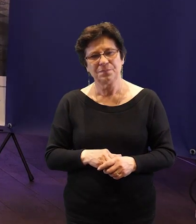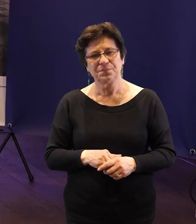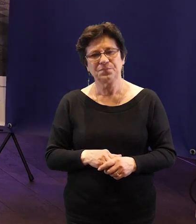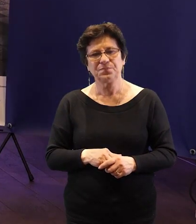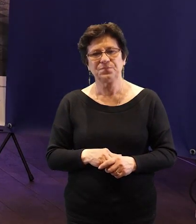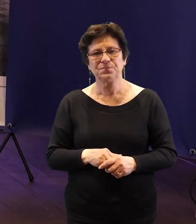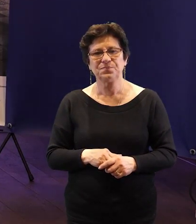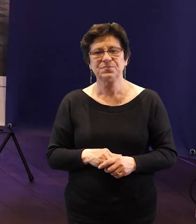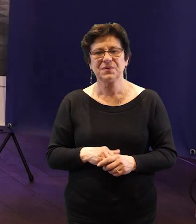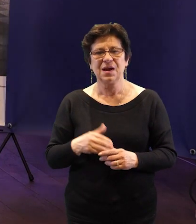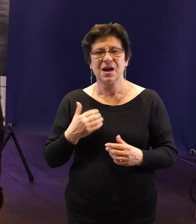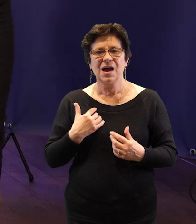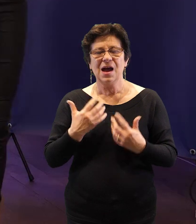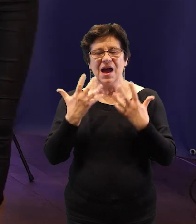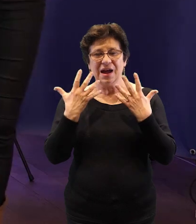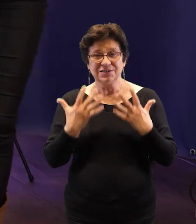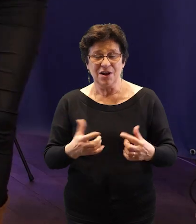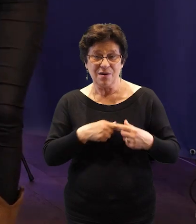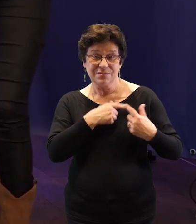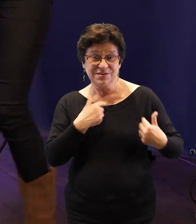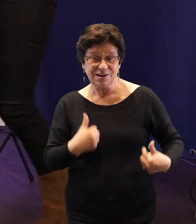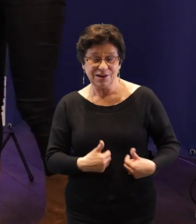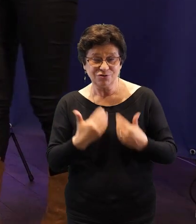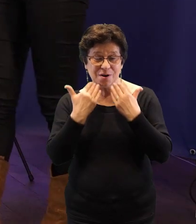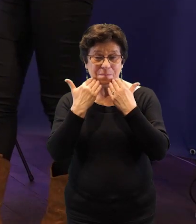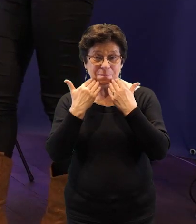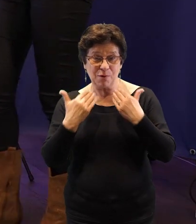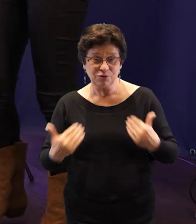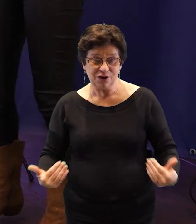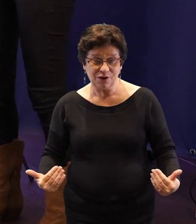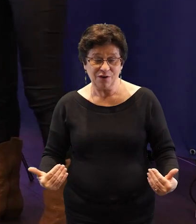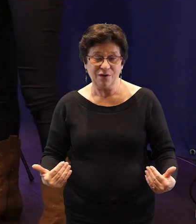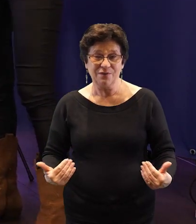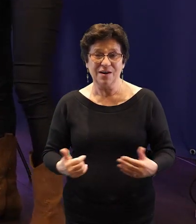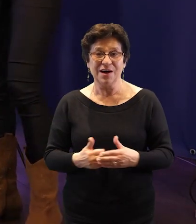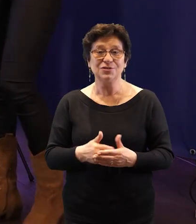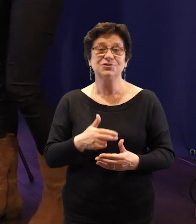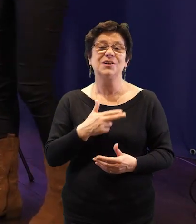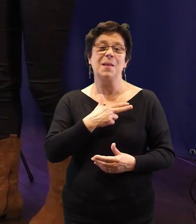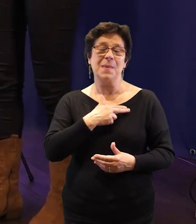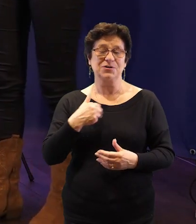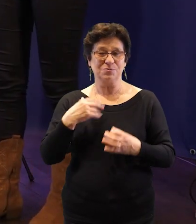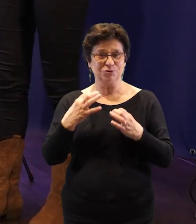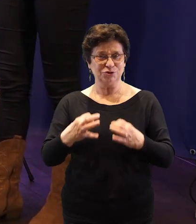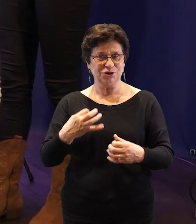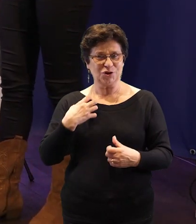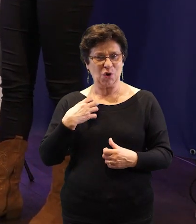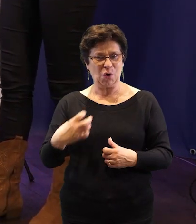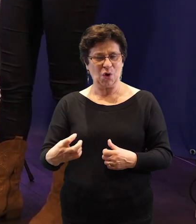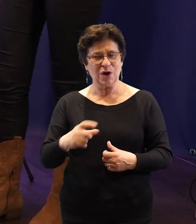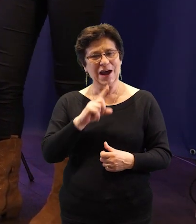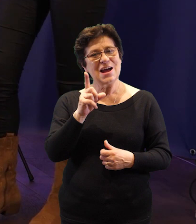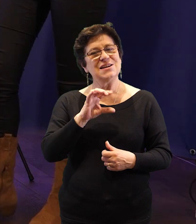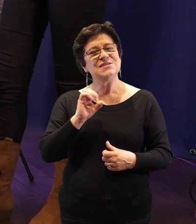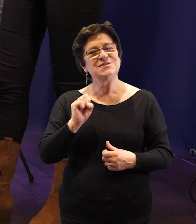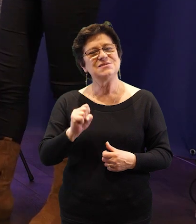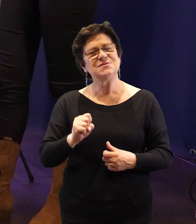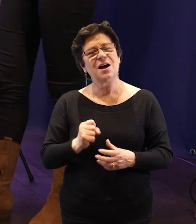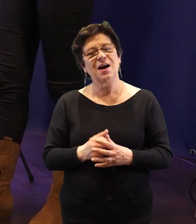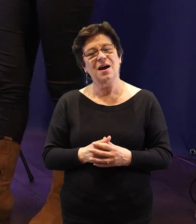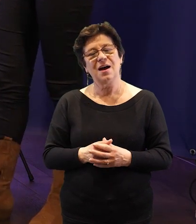Drodzy Państwo, chciałam serdecznie podziękować przede wszystkim naszemu dzisiejszemu gościowi za